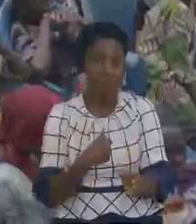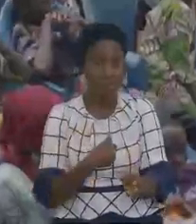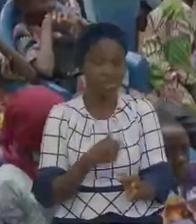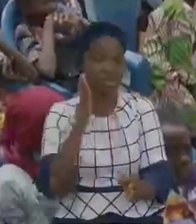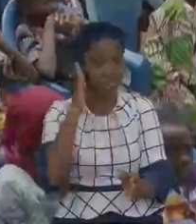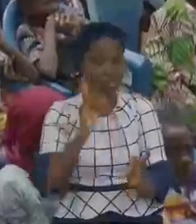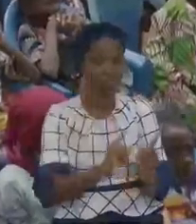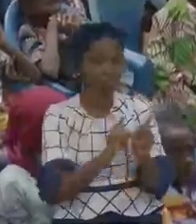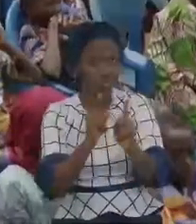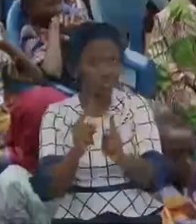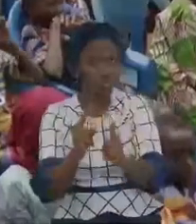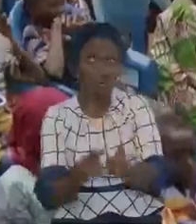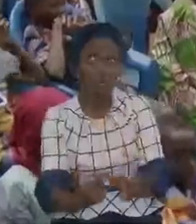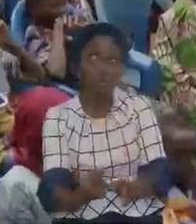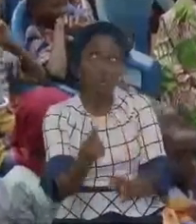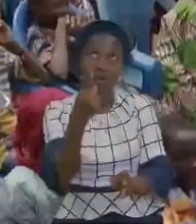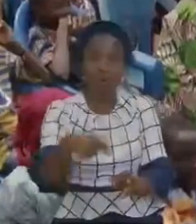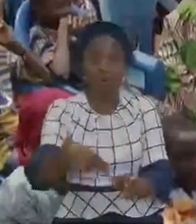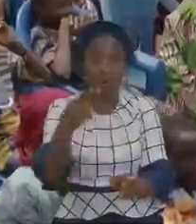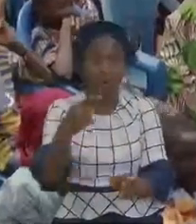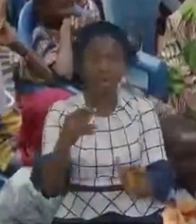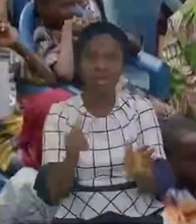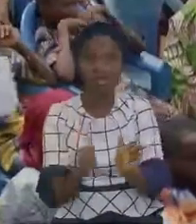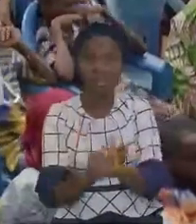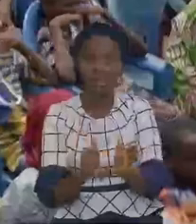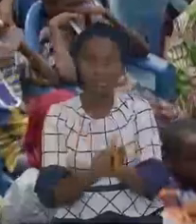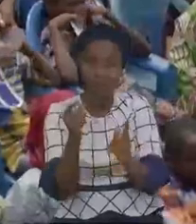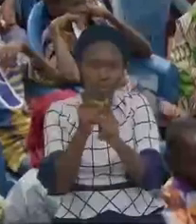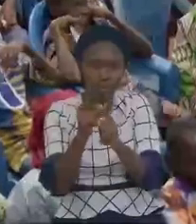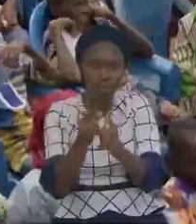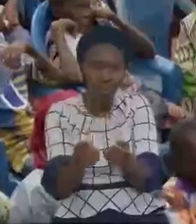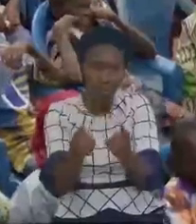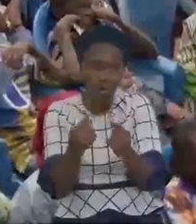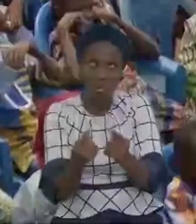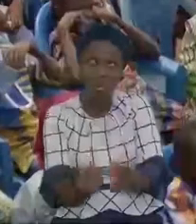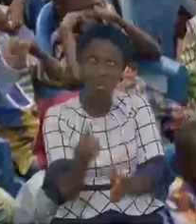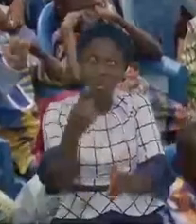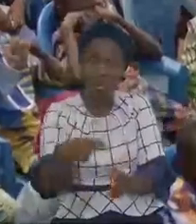ce mot, monter, cette expression, monter plus haut, venir, c'est un verbe.